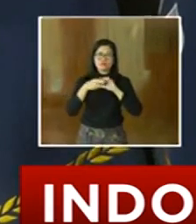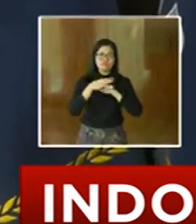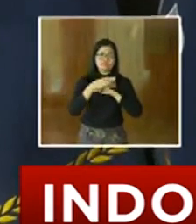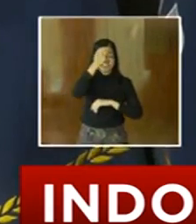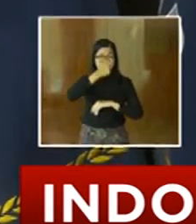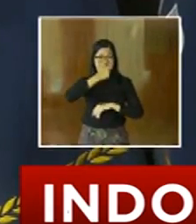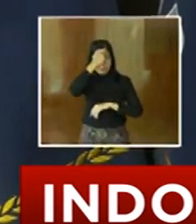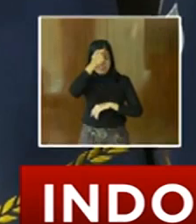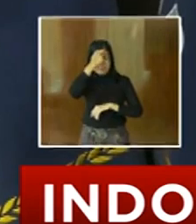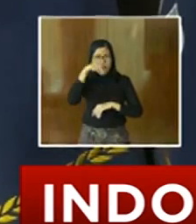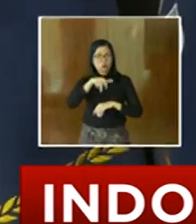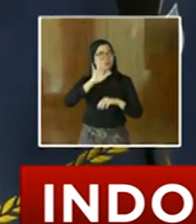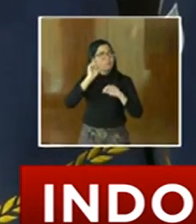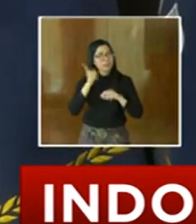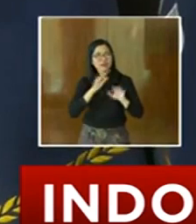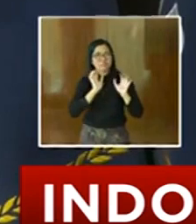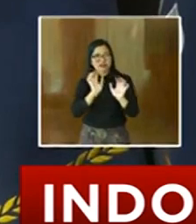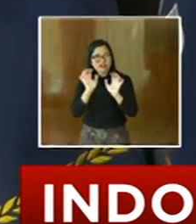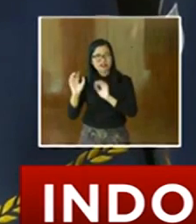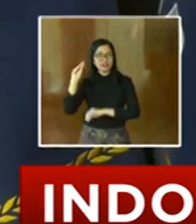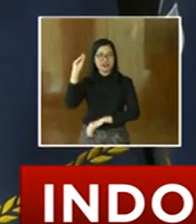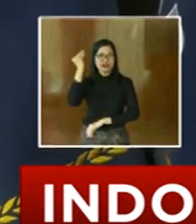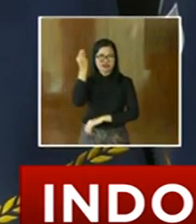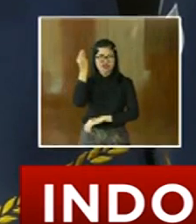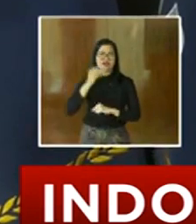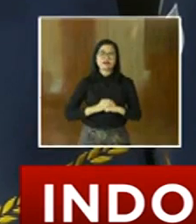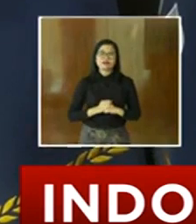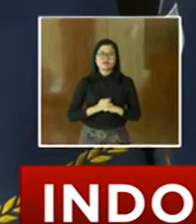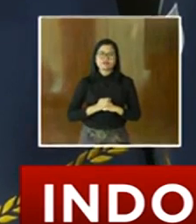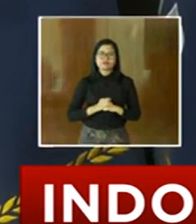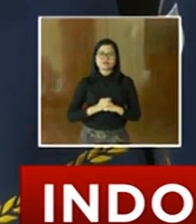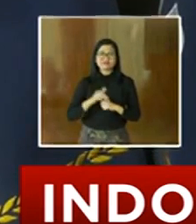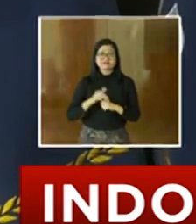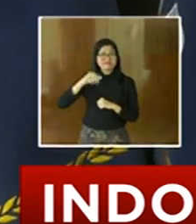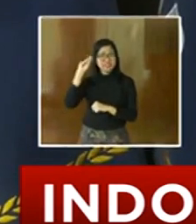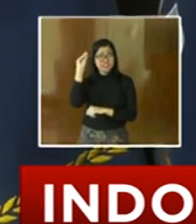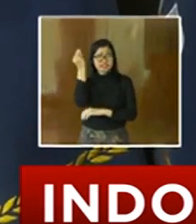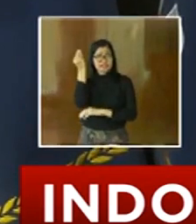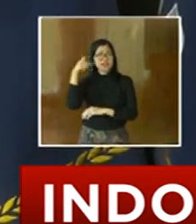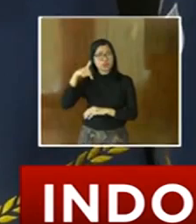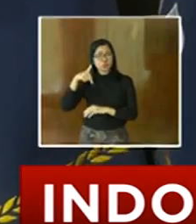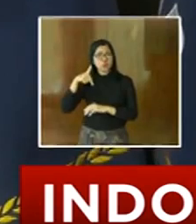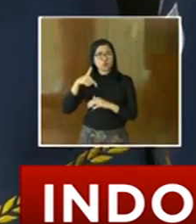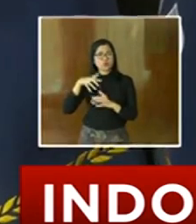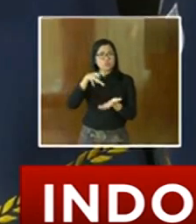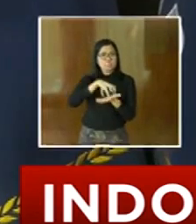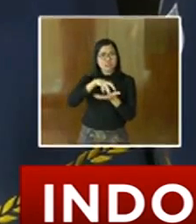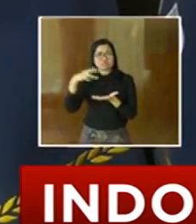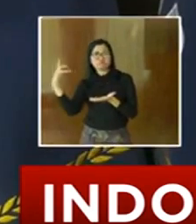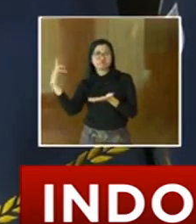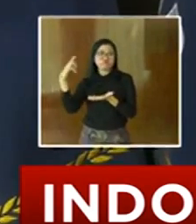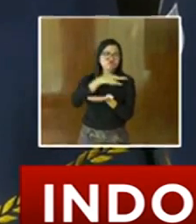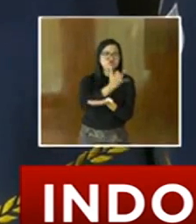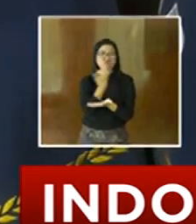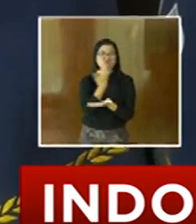DKI kita memaklumi bahwa pintu gerbang di DKI itu gerbang masuk negara di DKI cukup